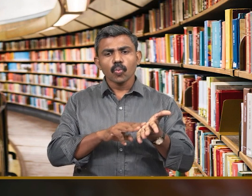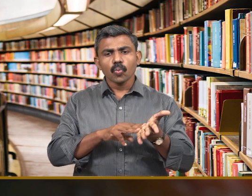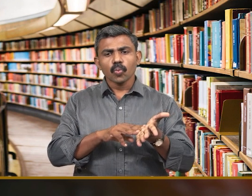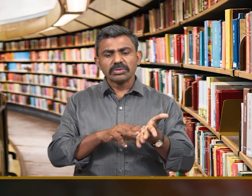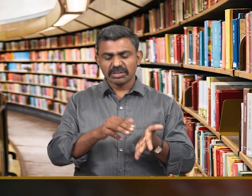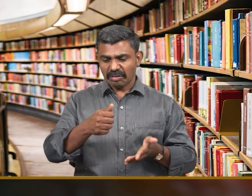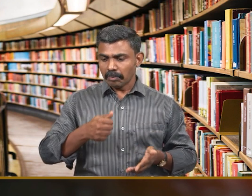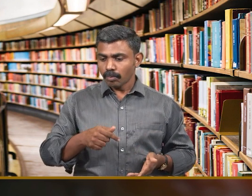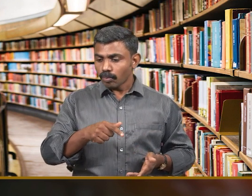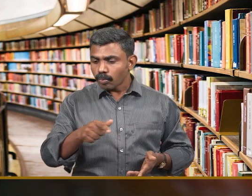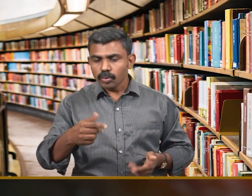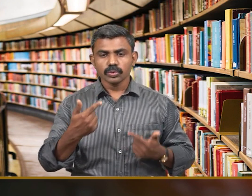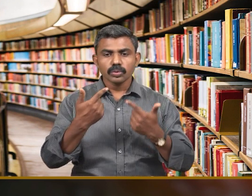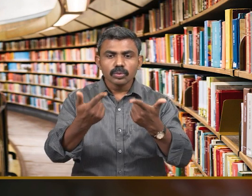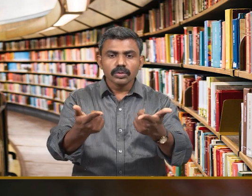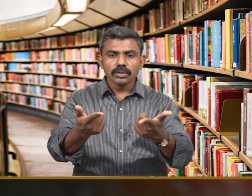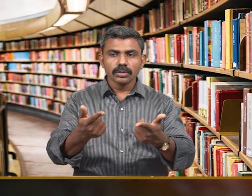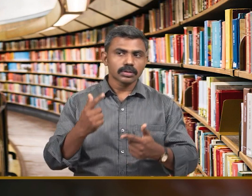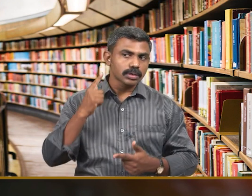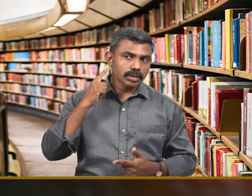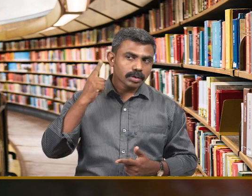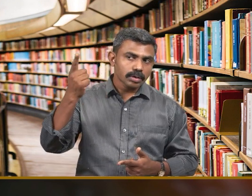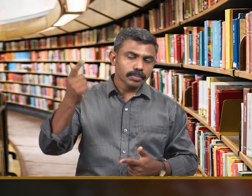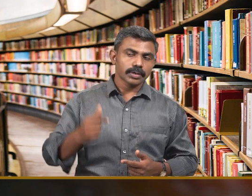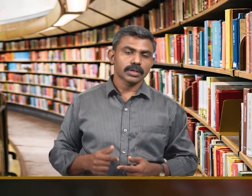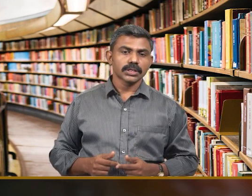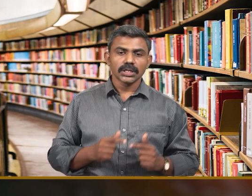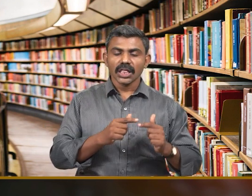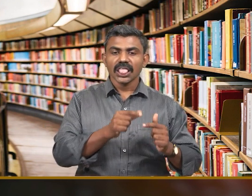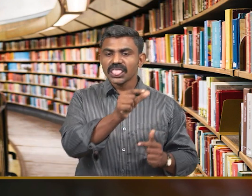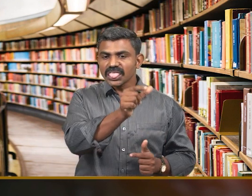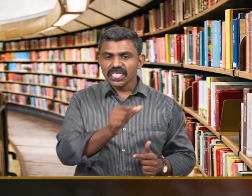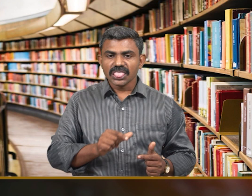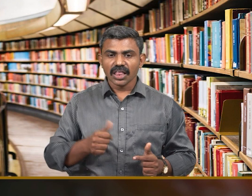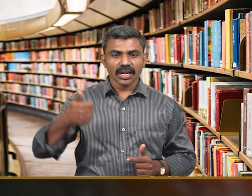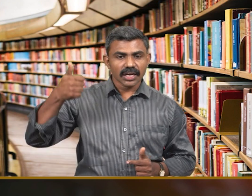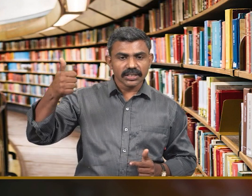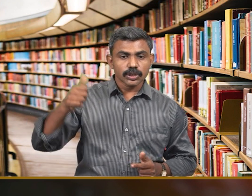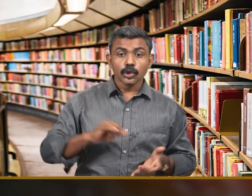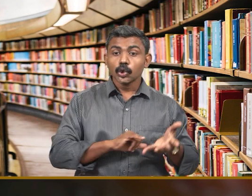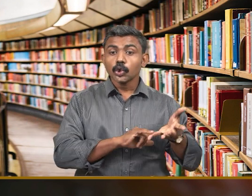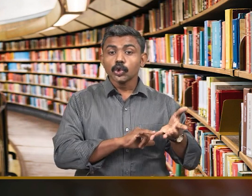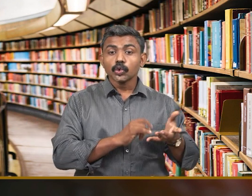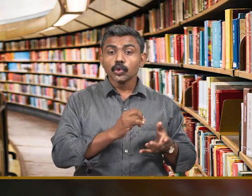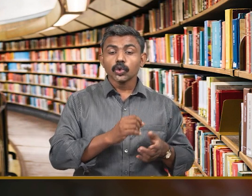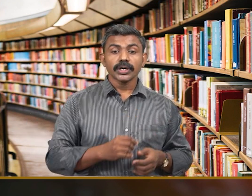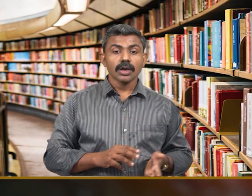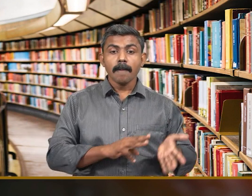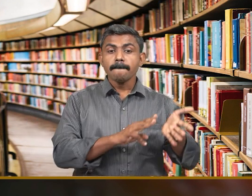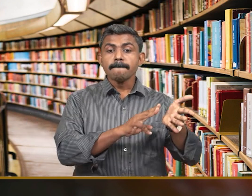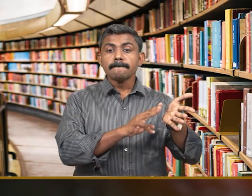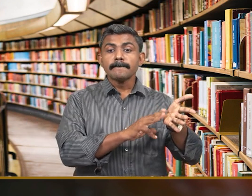ஓட்டு போட வைக்கிறாங்க. இதை கேள்விப்பட்ட அந்த இத்தாலியில் ஒரு பெரிய கட்சியான சோசியலிஸ்ட் கட்சியோட தலைவர் மாட்டி ஓட்டி